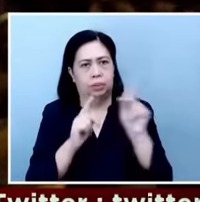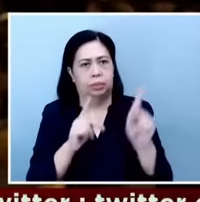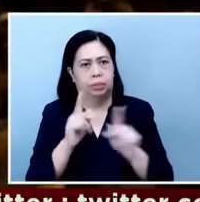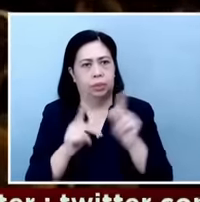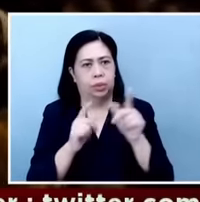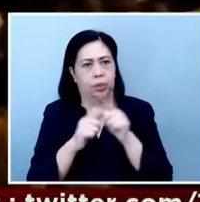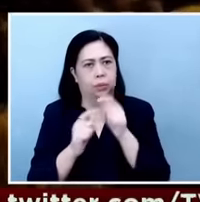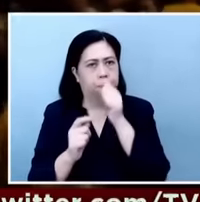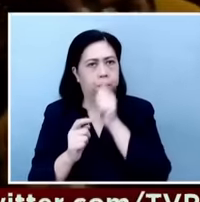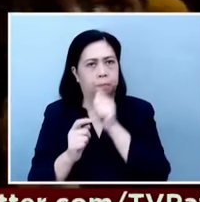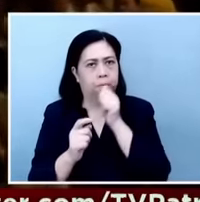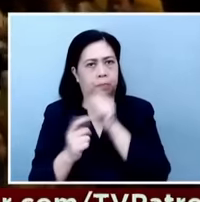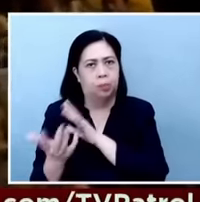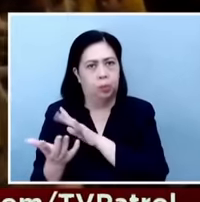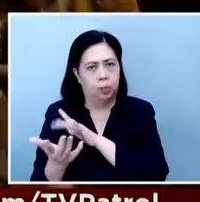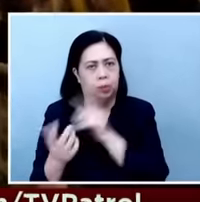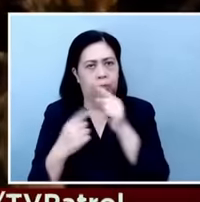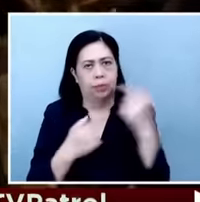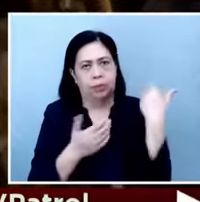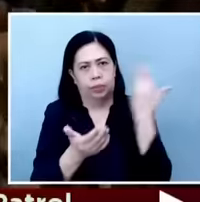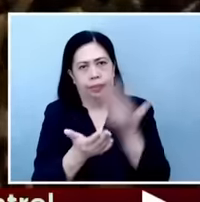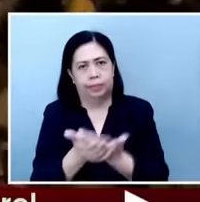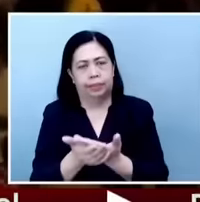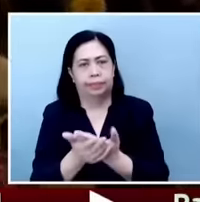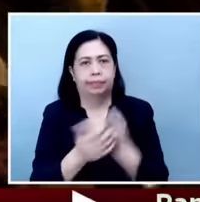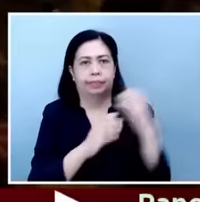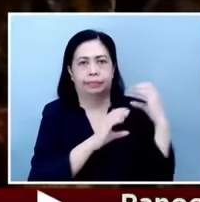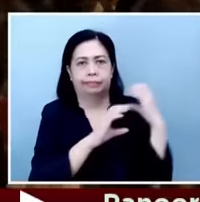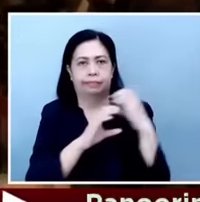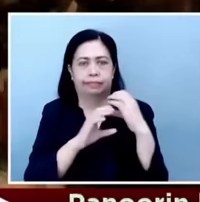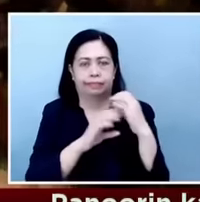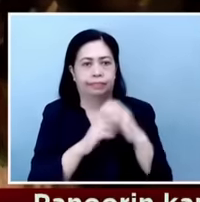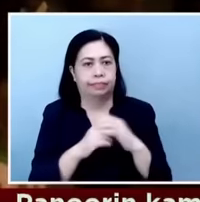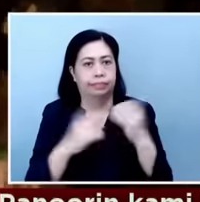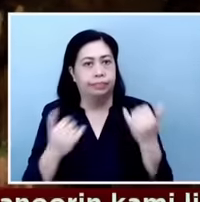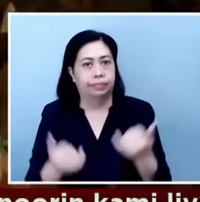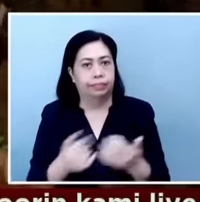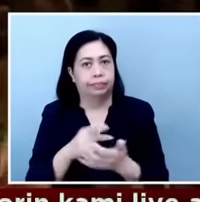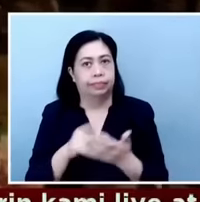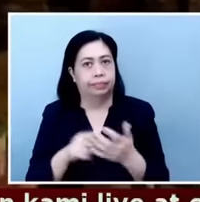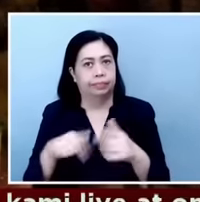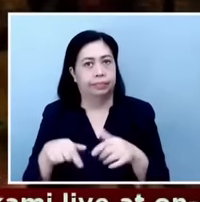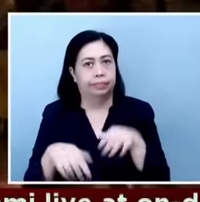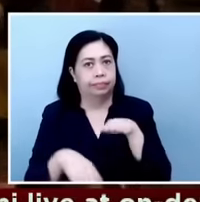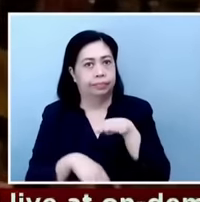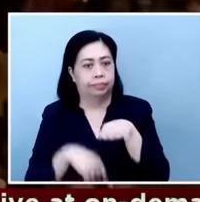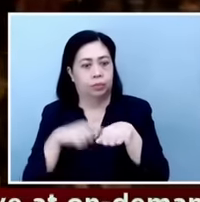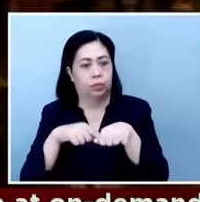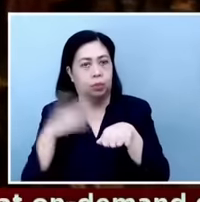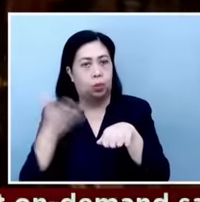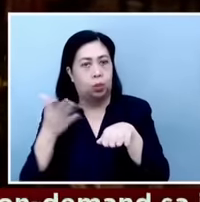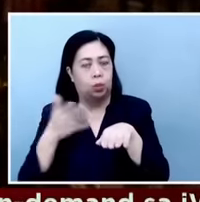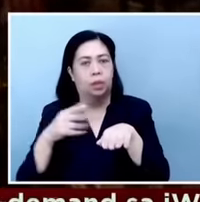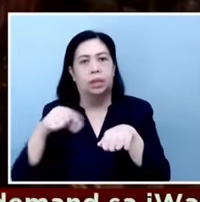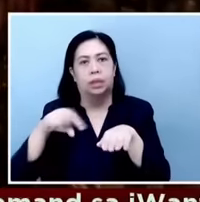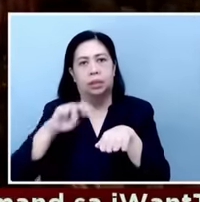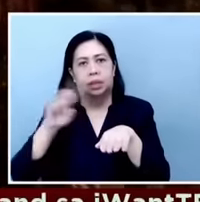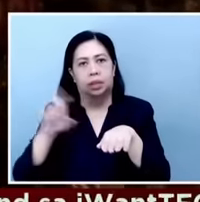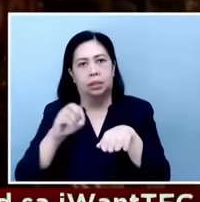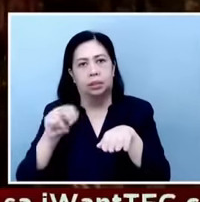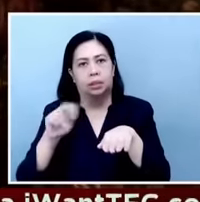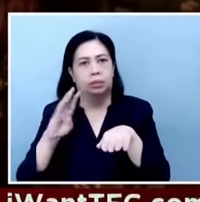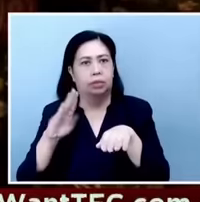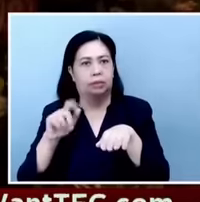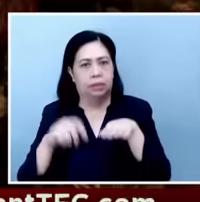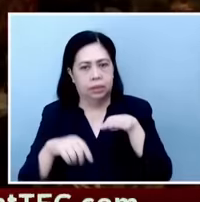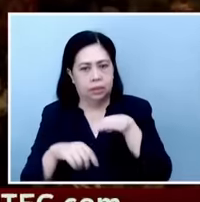na matiyagang naghihintay sa pagdating ng Poong Nazareno. At sa ngayon ay nasa bahagi na po ang andas, ay nasa bahagi na ng Quezon Boulevard at didiretso